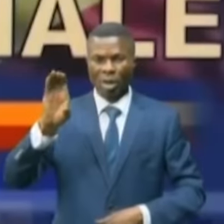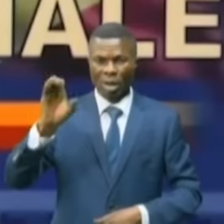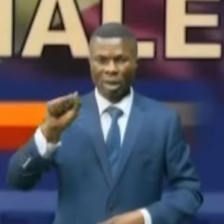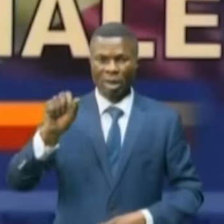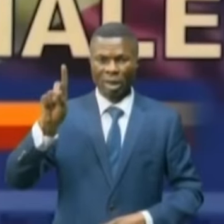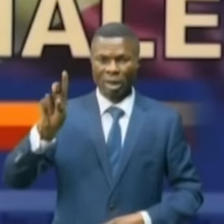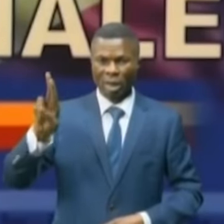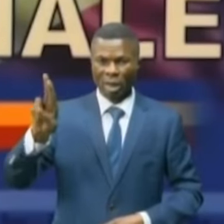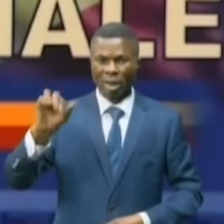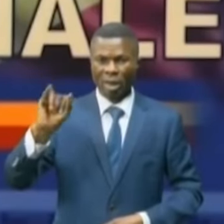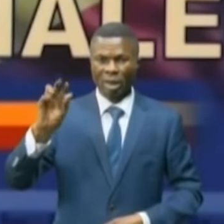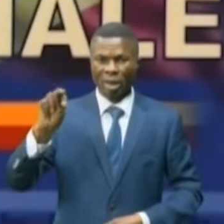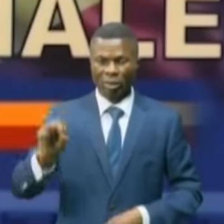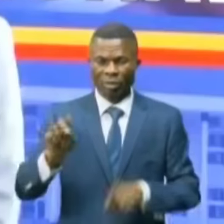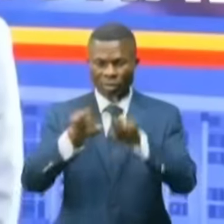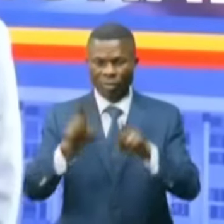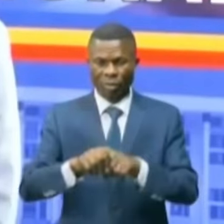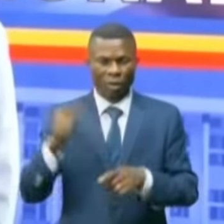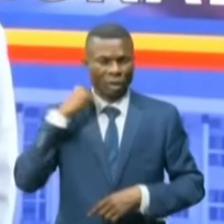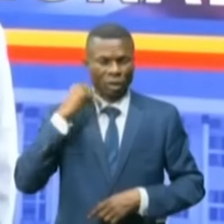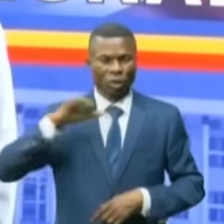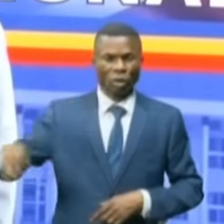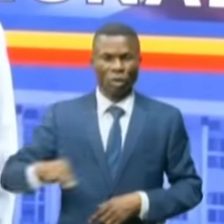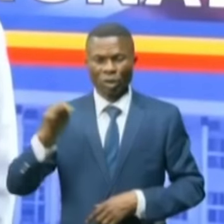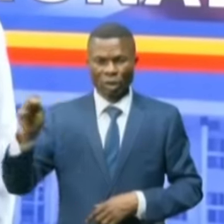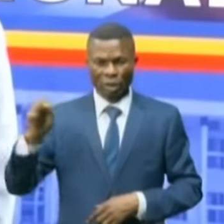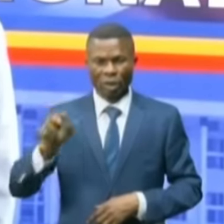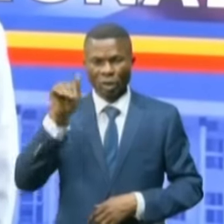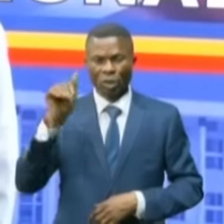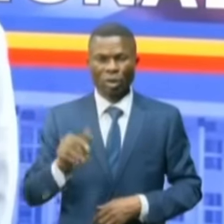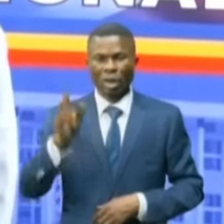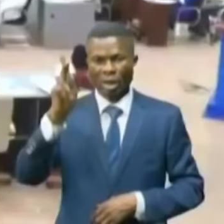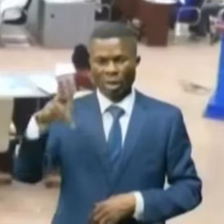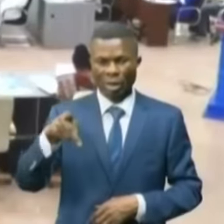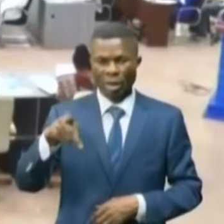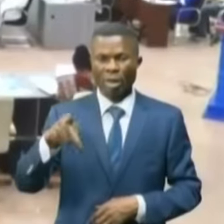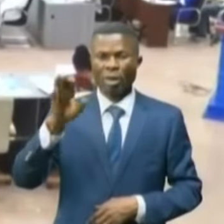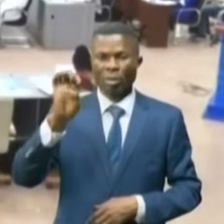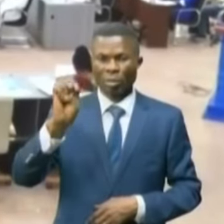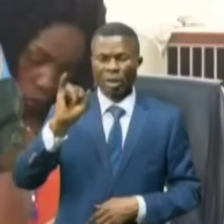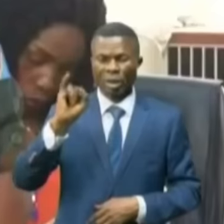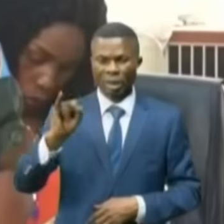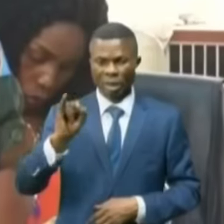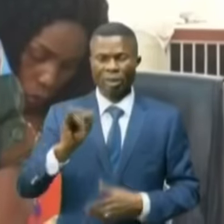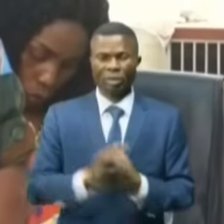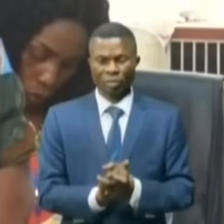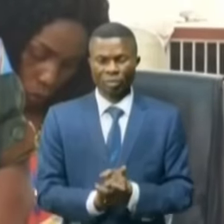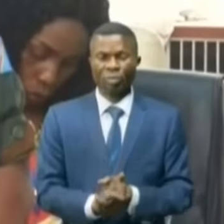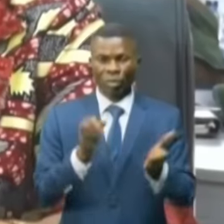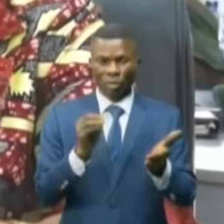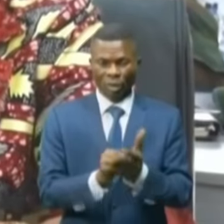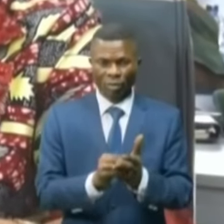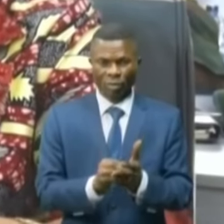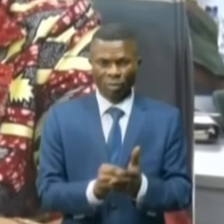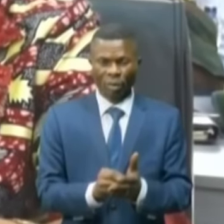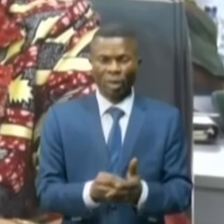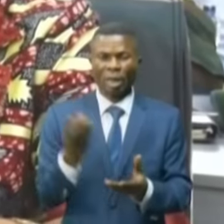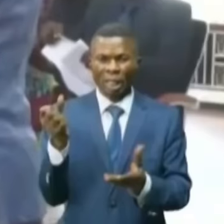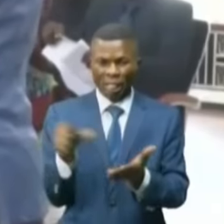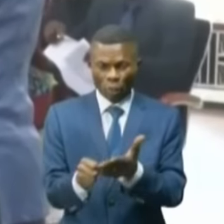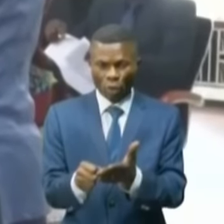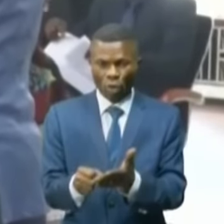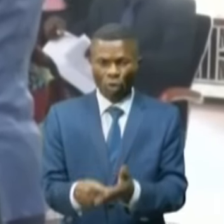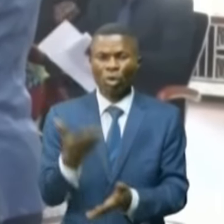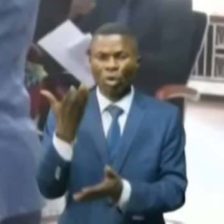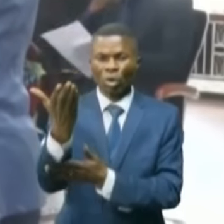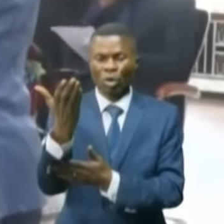de la DINAFEC, aussi de Dr Jean-Claude Mulunda, directeur pays de AIPAS. Notez qu'une note de plaidoyer de la